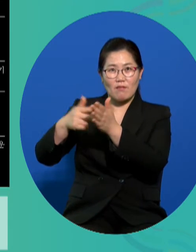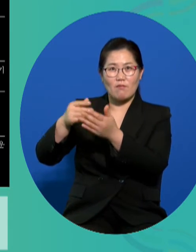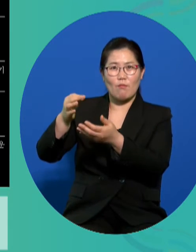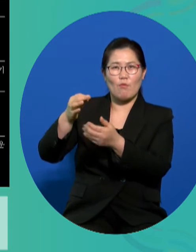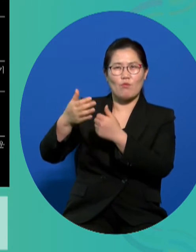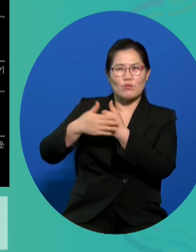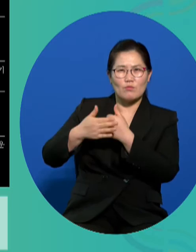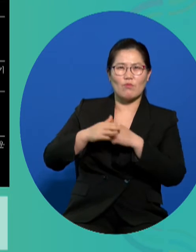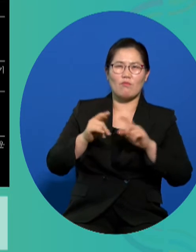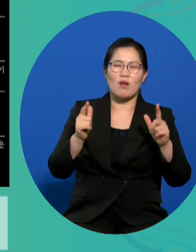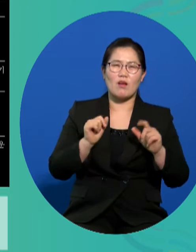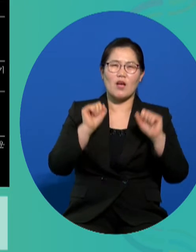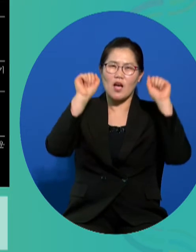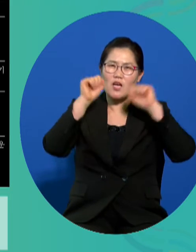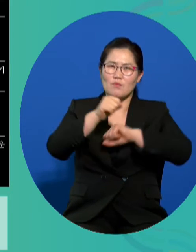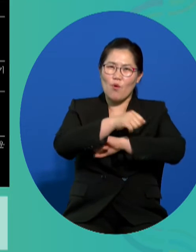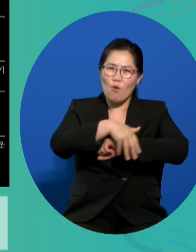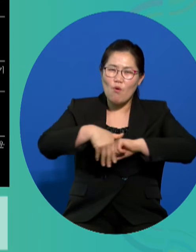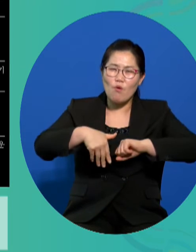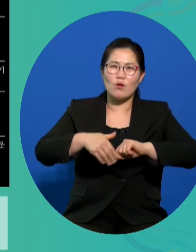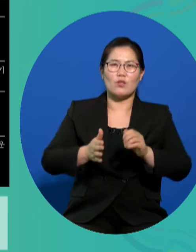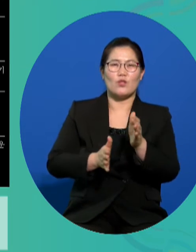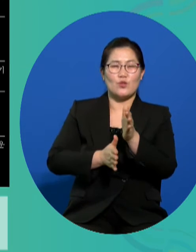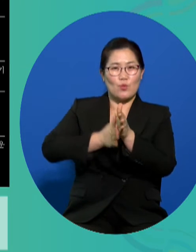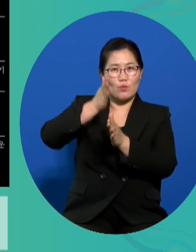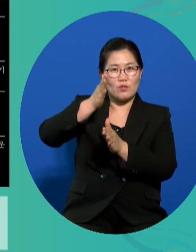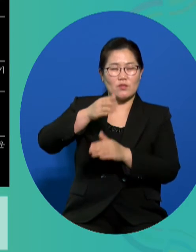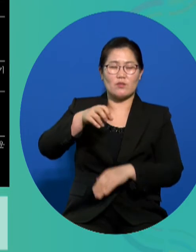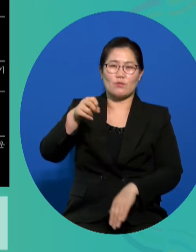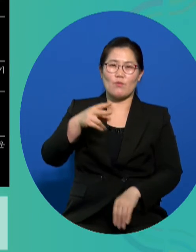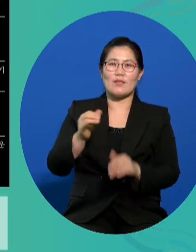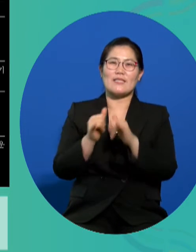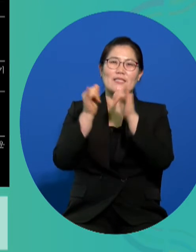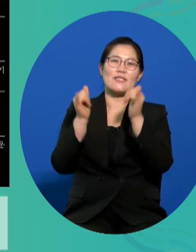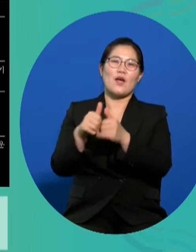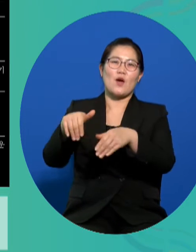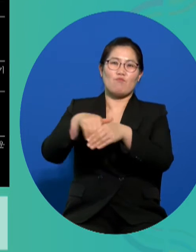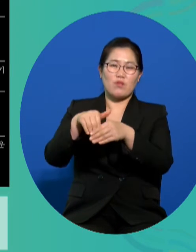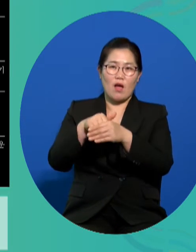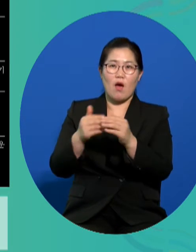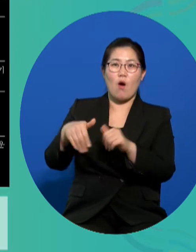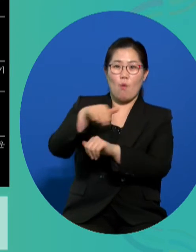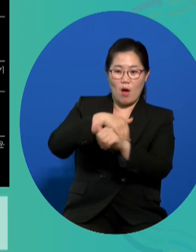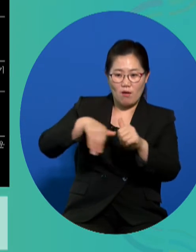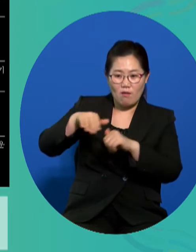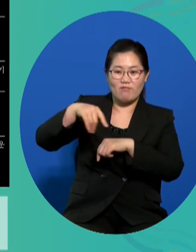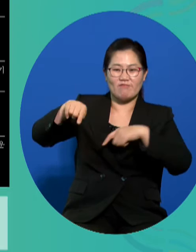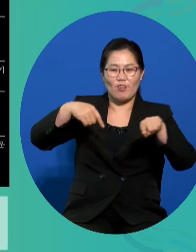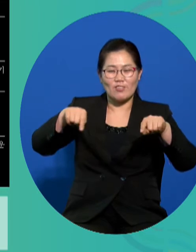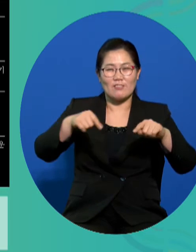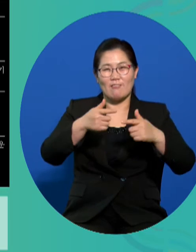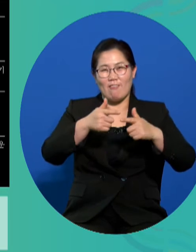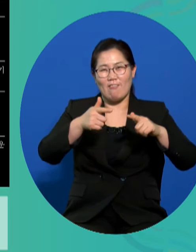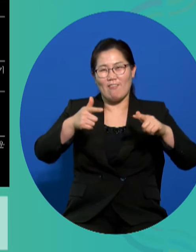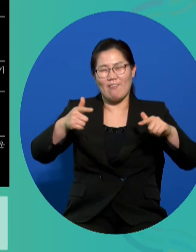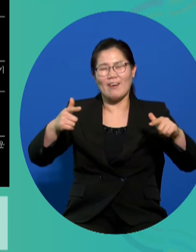부분은 스포츠나 도시, 그리고 이제 사회, 문화, 환경, 정치까지 다양합니다. 이게